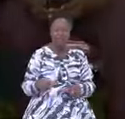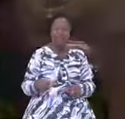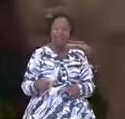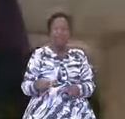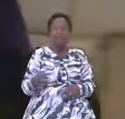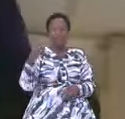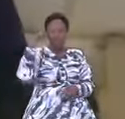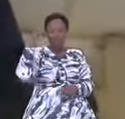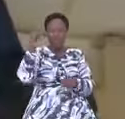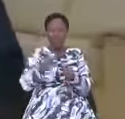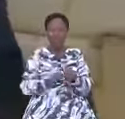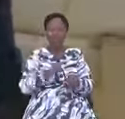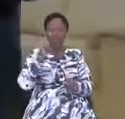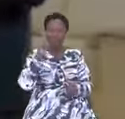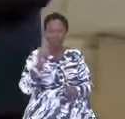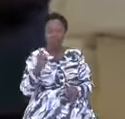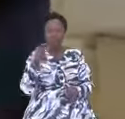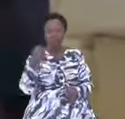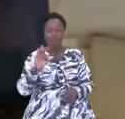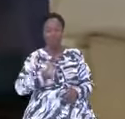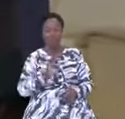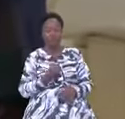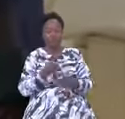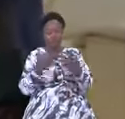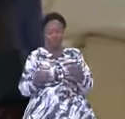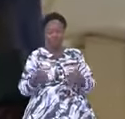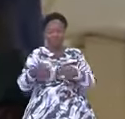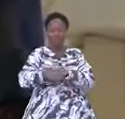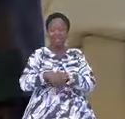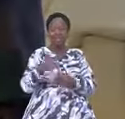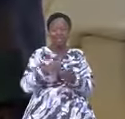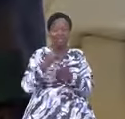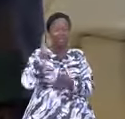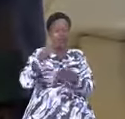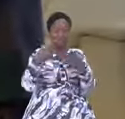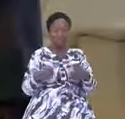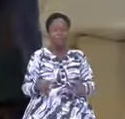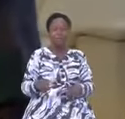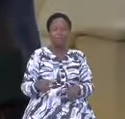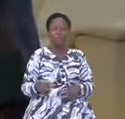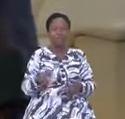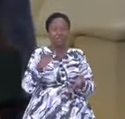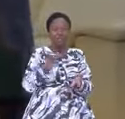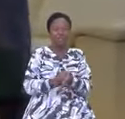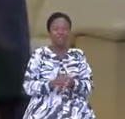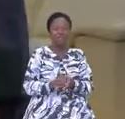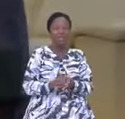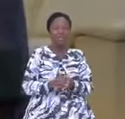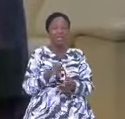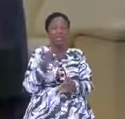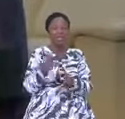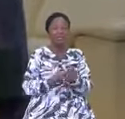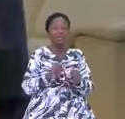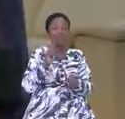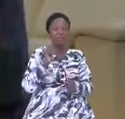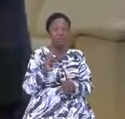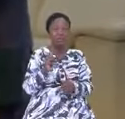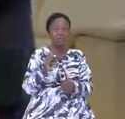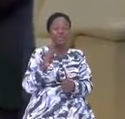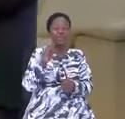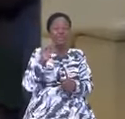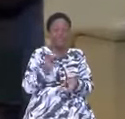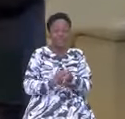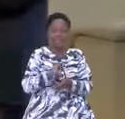aujourd'hui quiconque aura été mordu par un